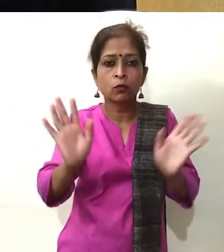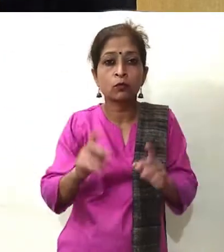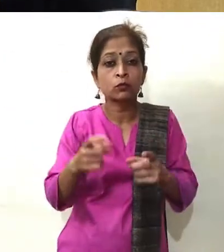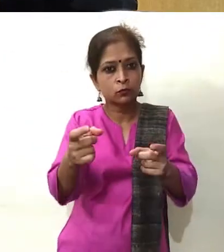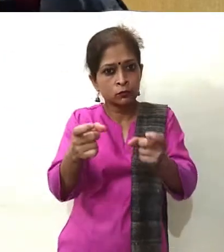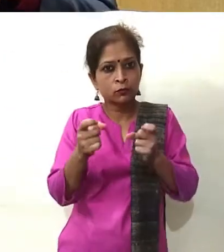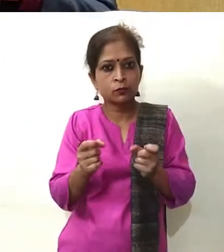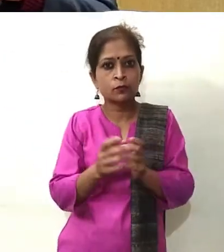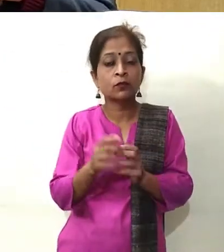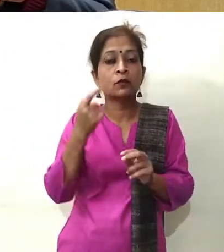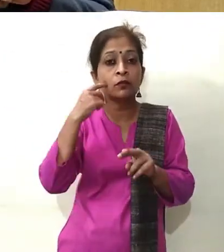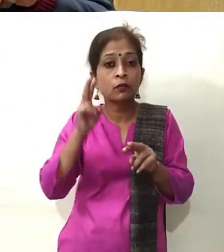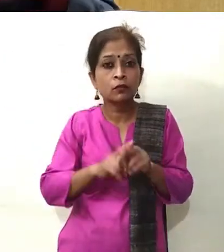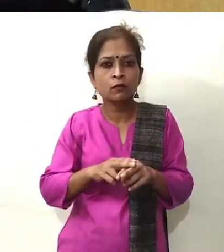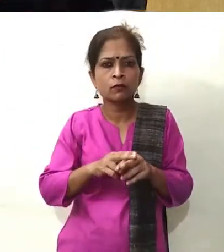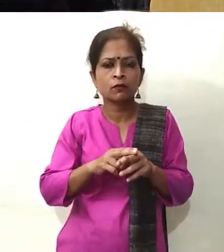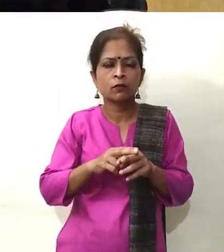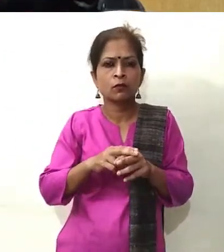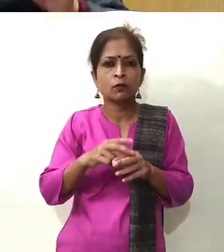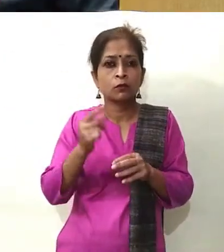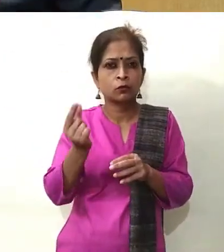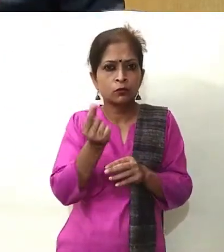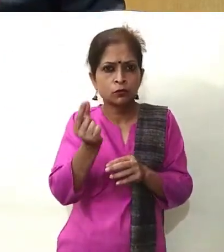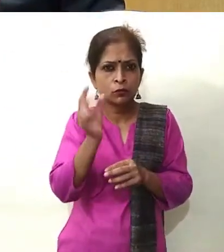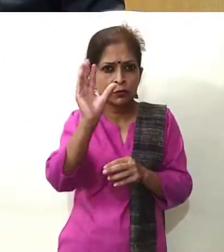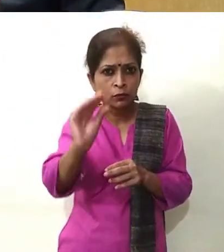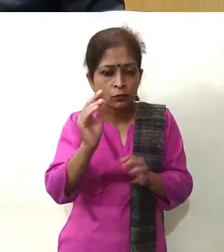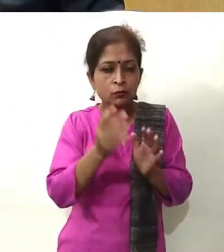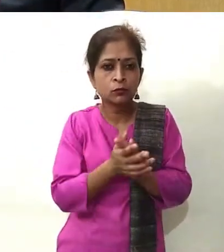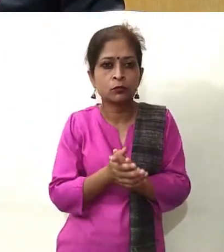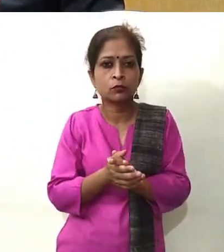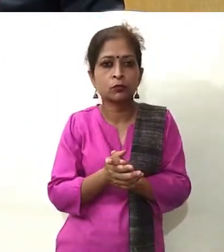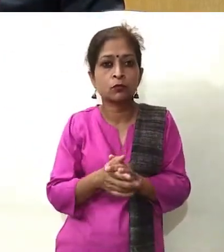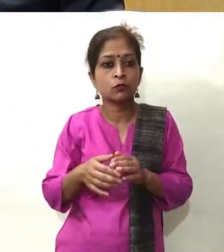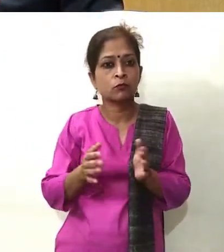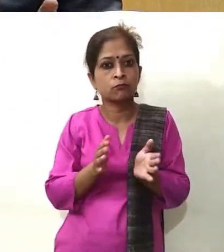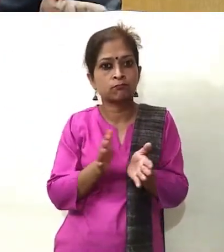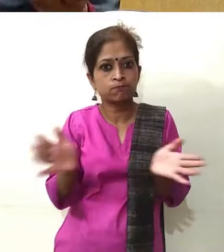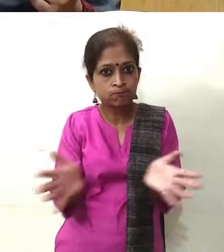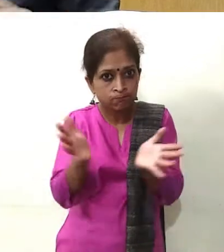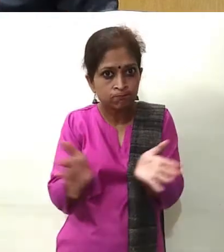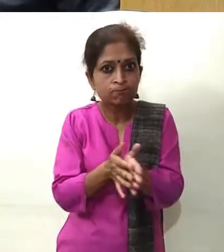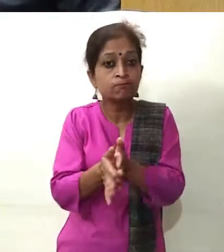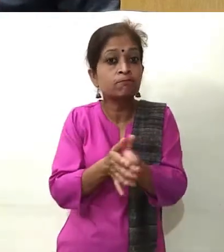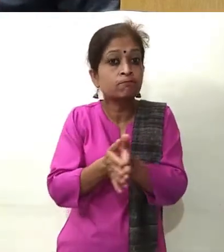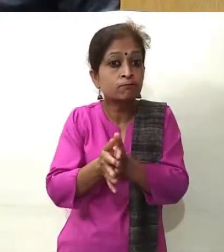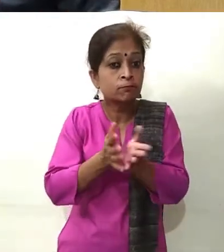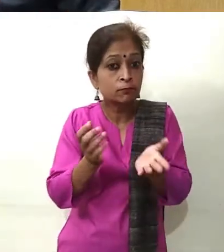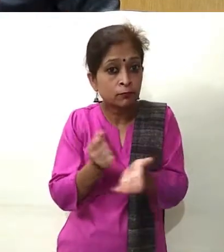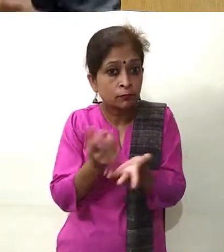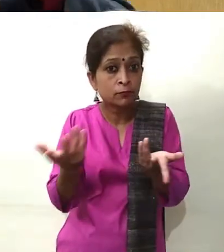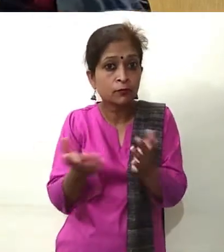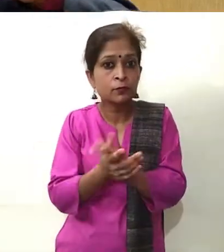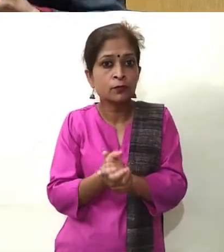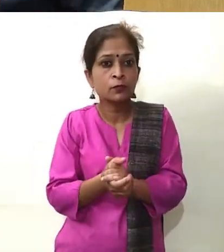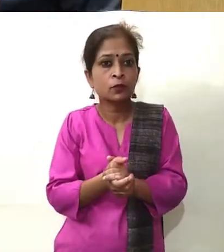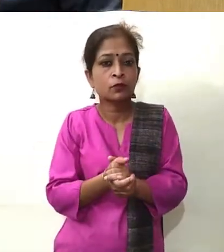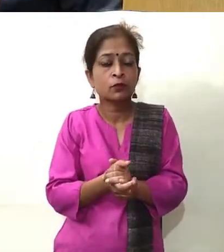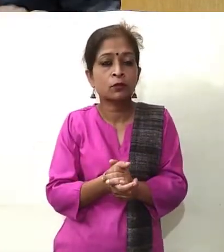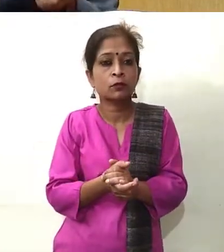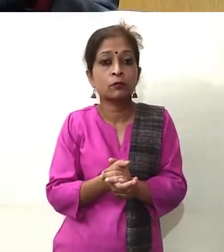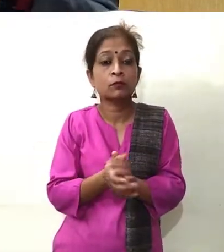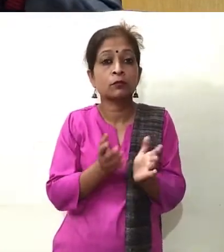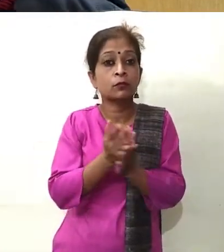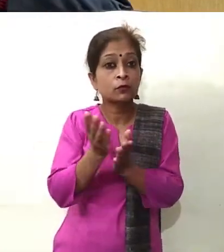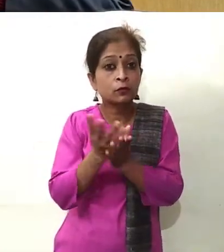अगर जरूरत से कम सक्रिय है तो भी उसे स्टिमुलेट या सक्रिय किया जाए, सही मात्रा में